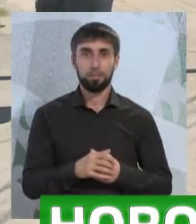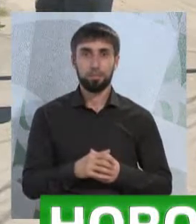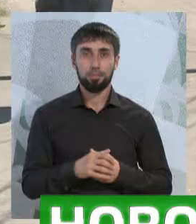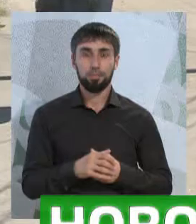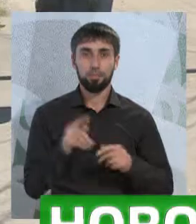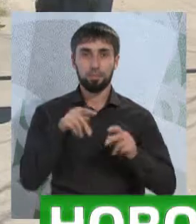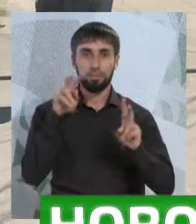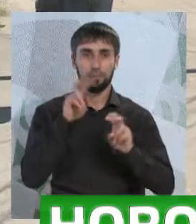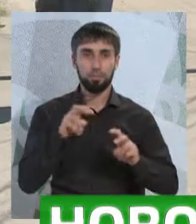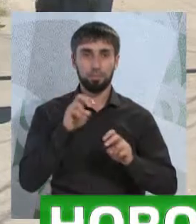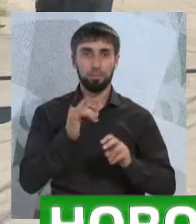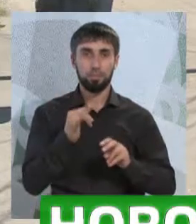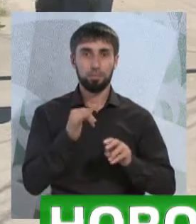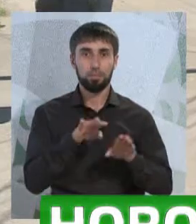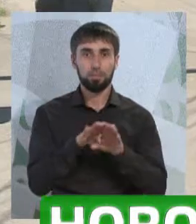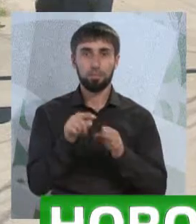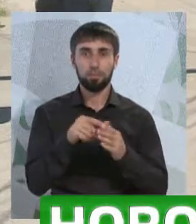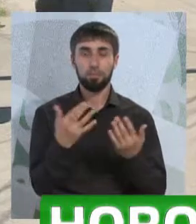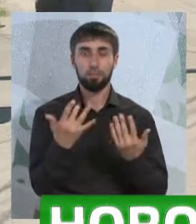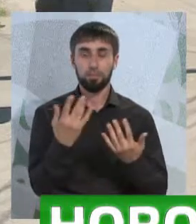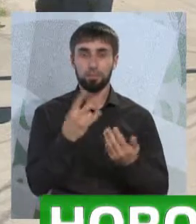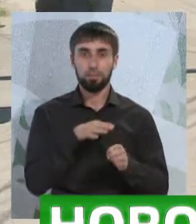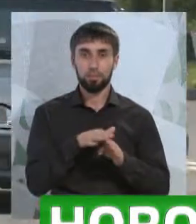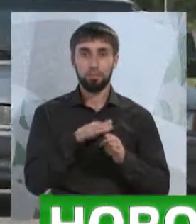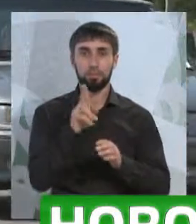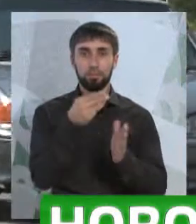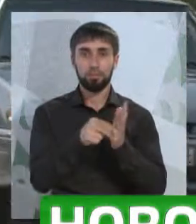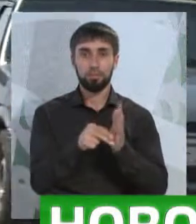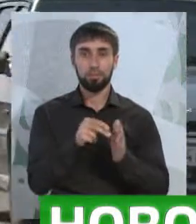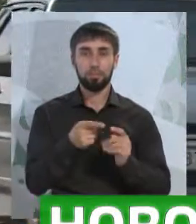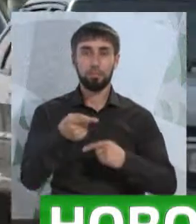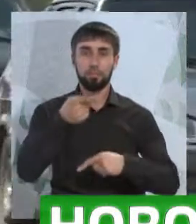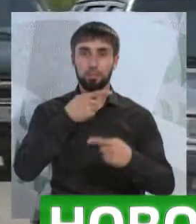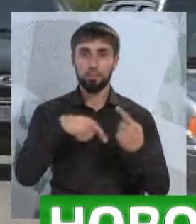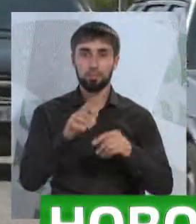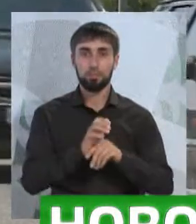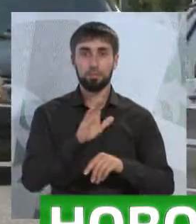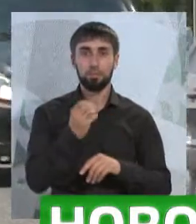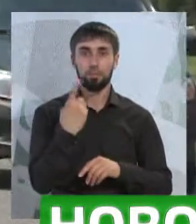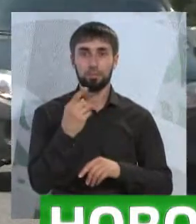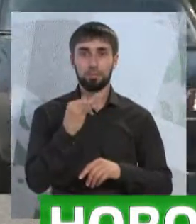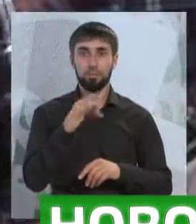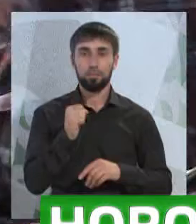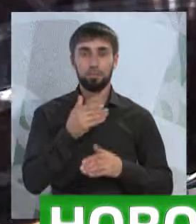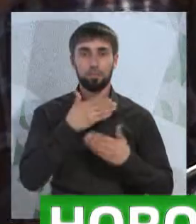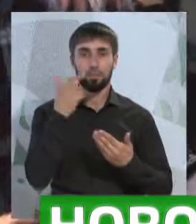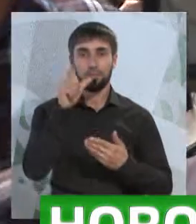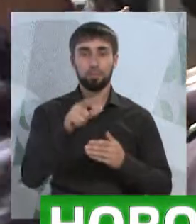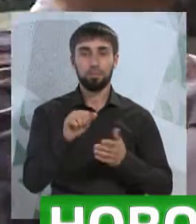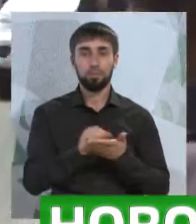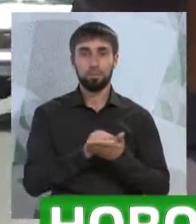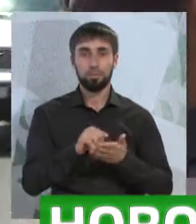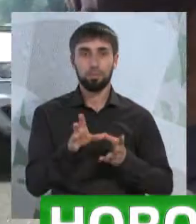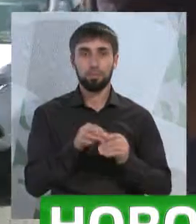быть исследовано в соответствии с требованиями закупщиков. Обратно разворачивают и еще одну фуру. Нет